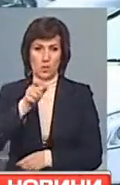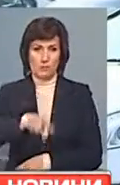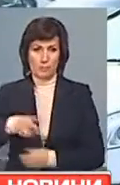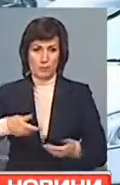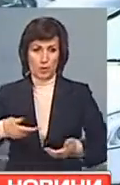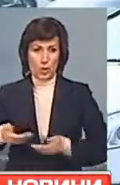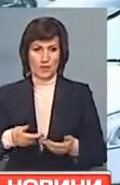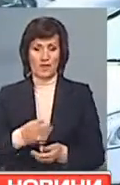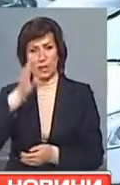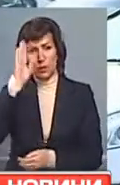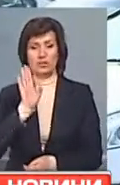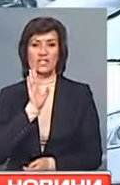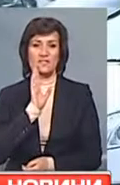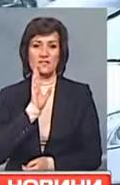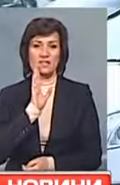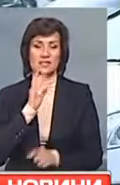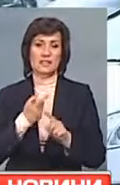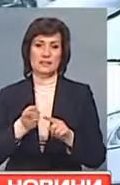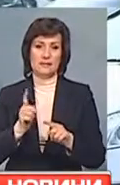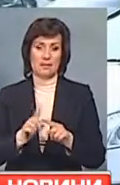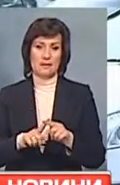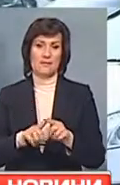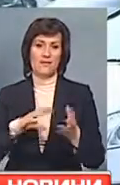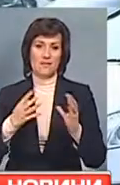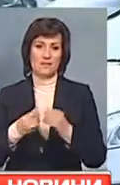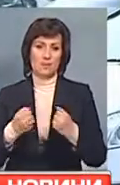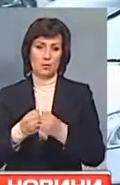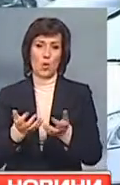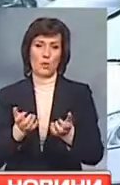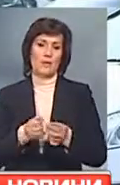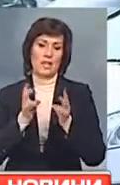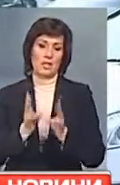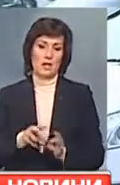пішоходів, на хлопця і дівчину-підлітків, які внаслідок ДТП отримали травми.